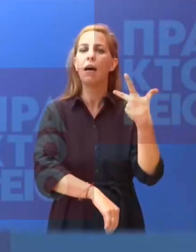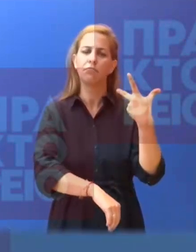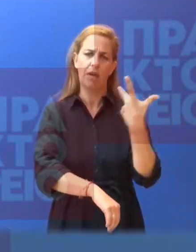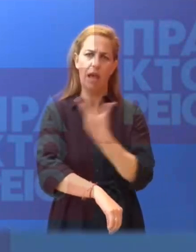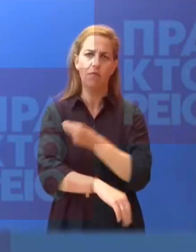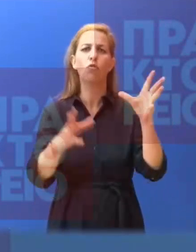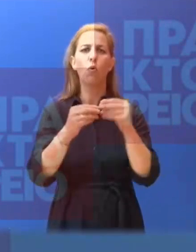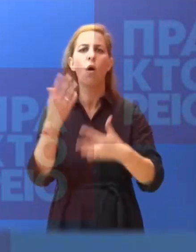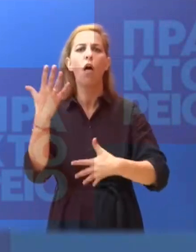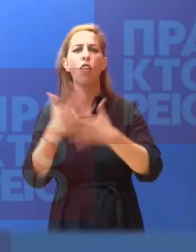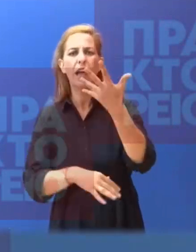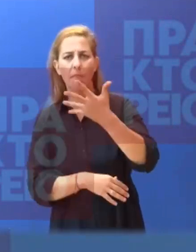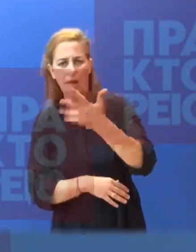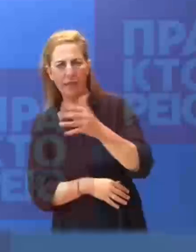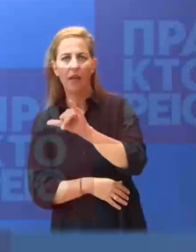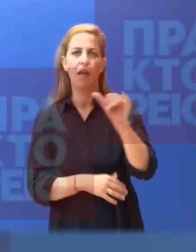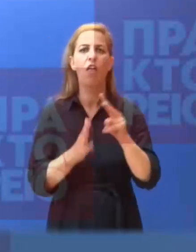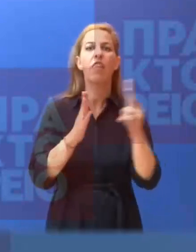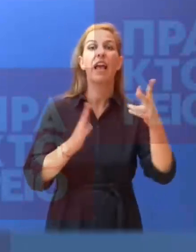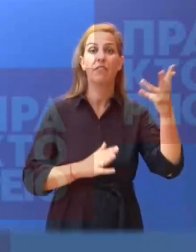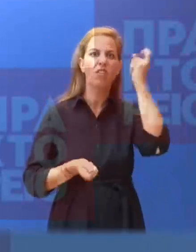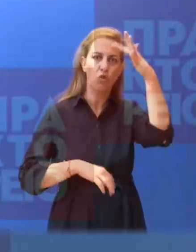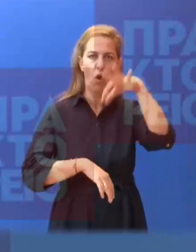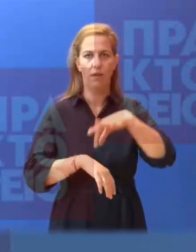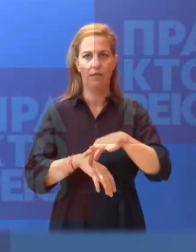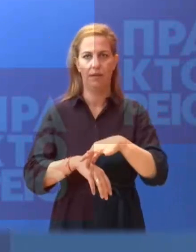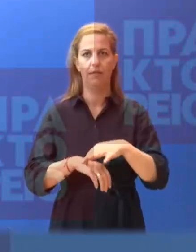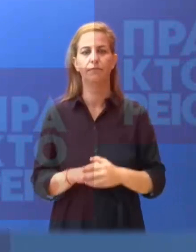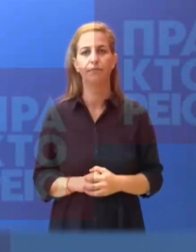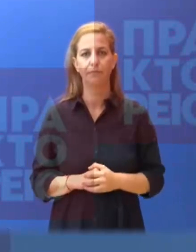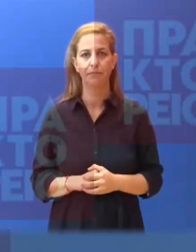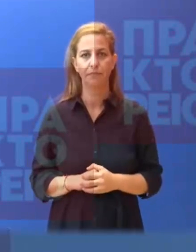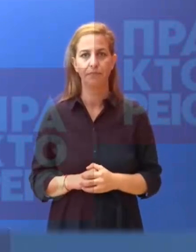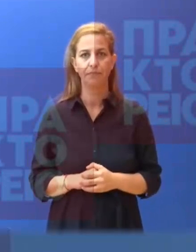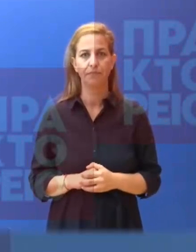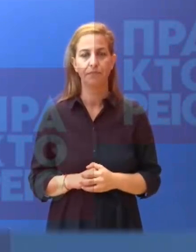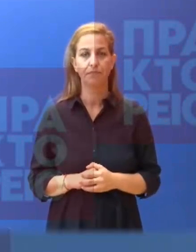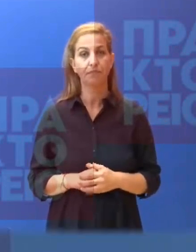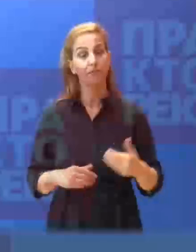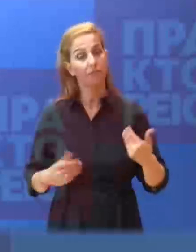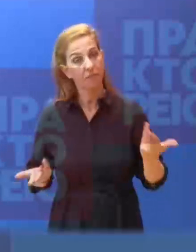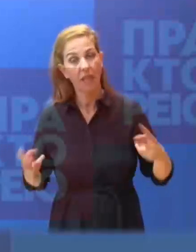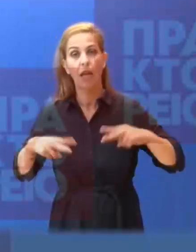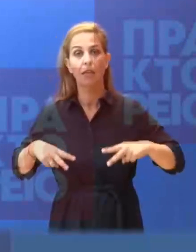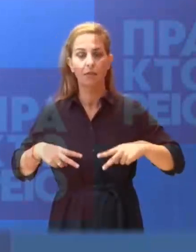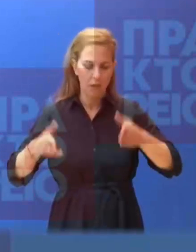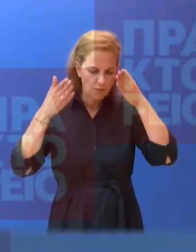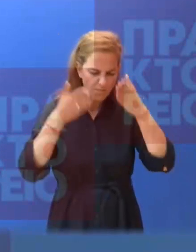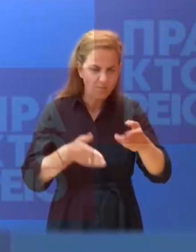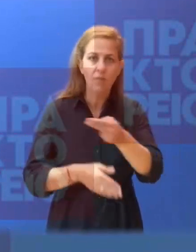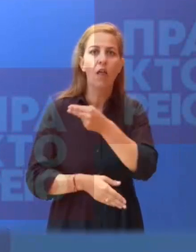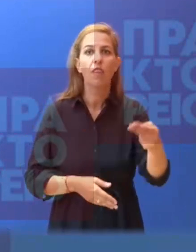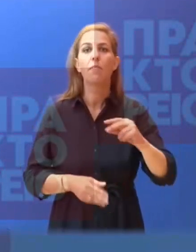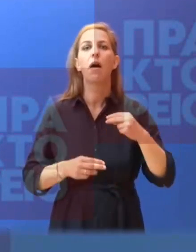ηλικίας 15-17 ετών μετά από γονεϊκή συνένεση. Ιδιαίτερη έμφαση δίνει η κυβέρνηση και στην αναβάθμιση του